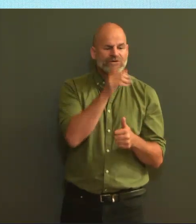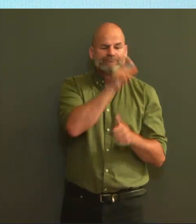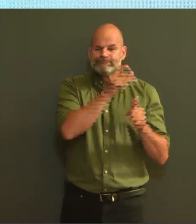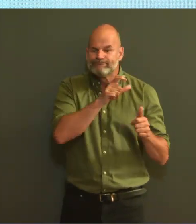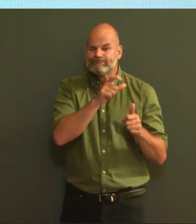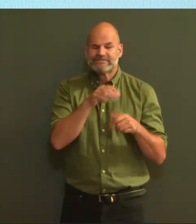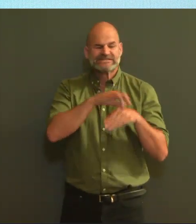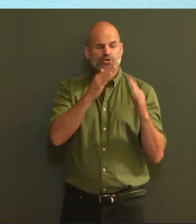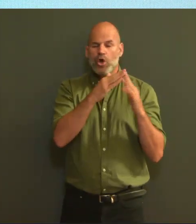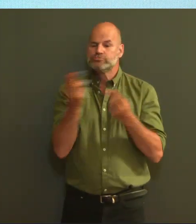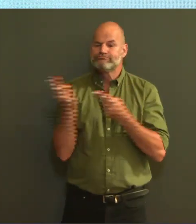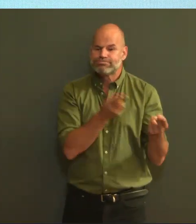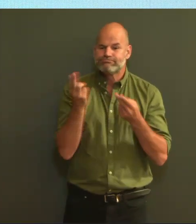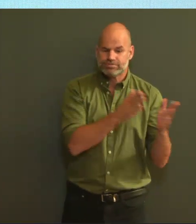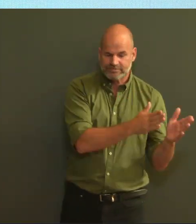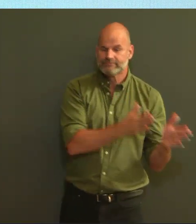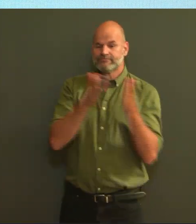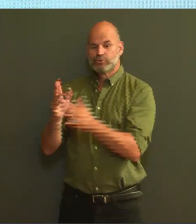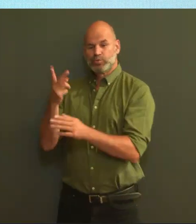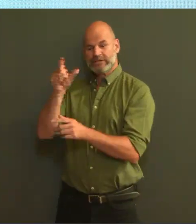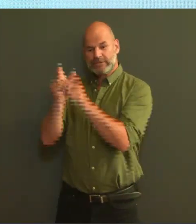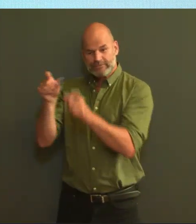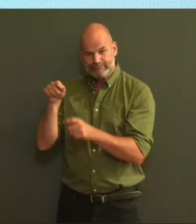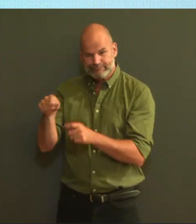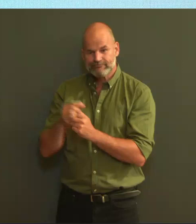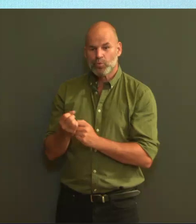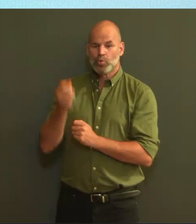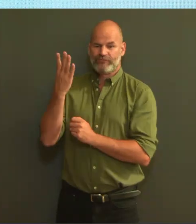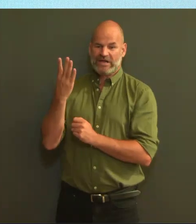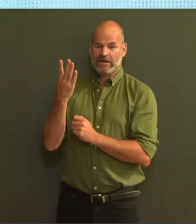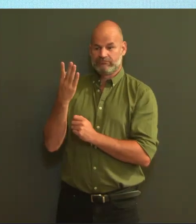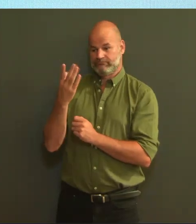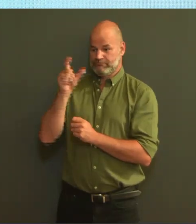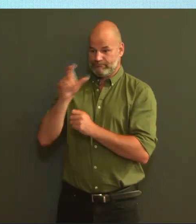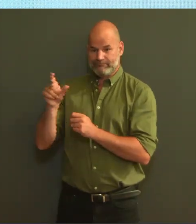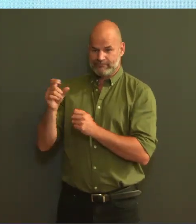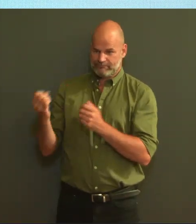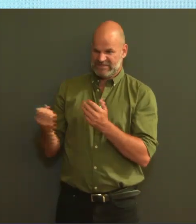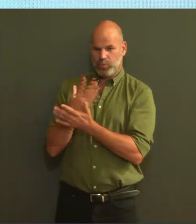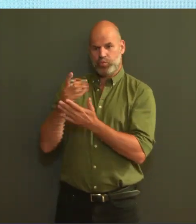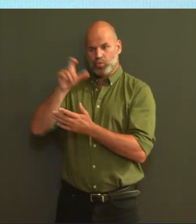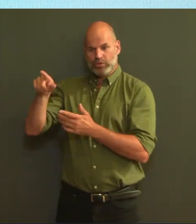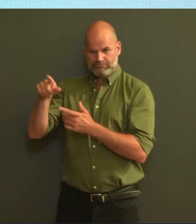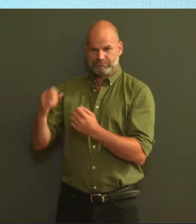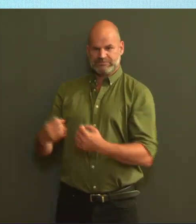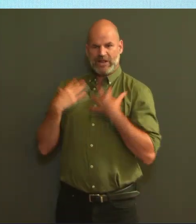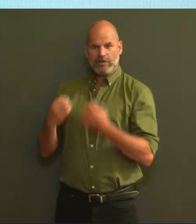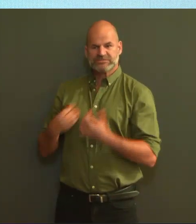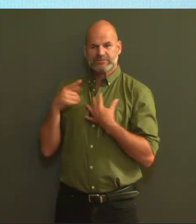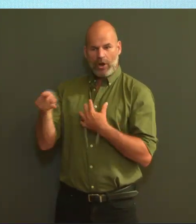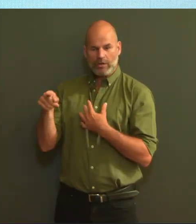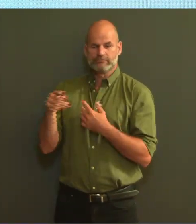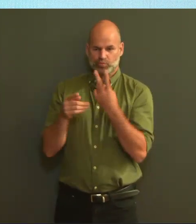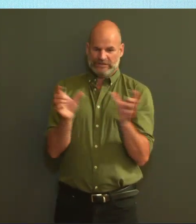andere model baseert zich op het aantal nieuwe besmettingen die gemeld worden. Beide modellen zijn